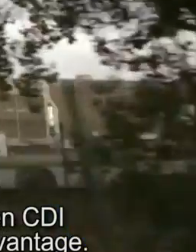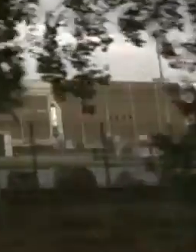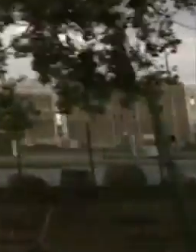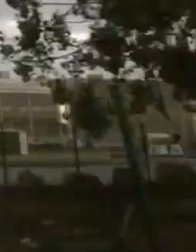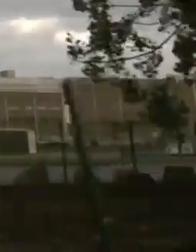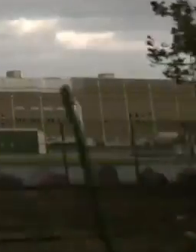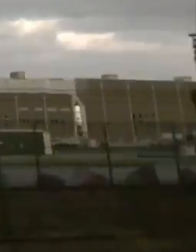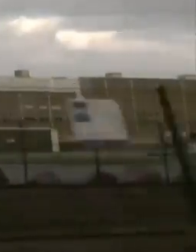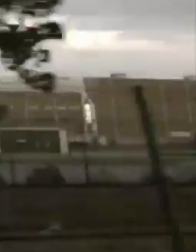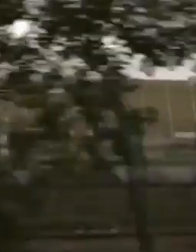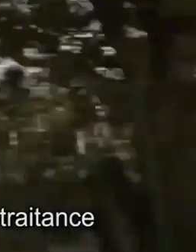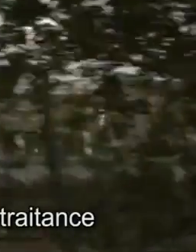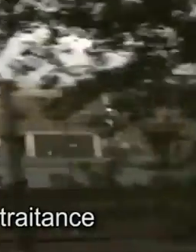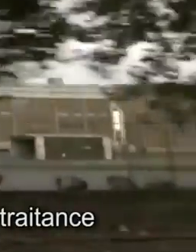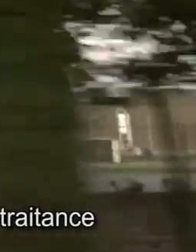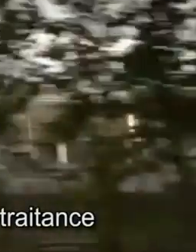davantage.